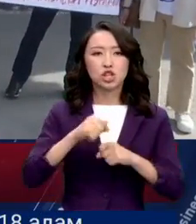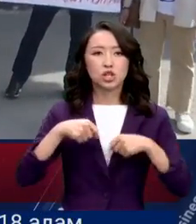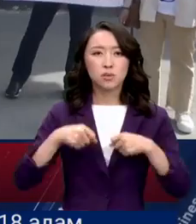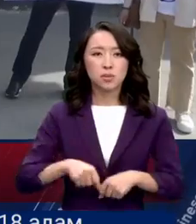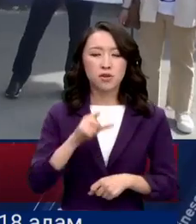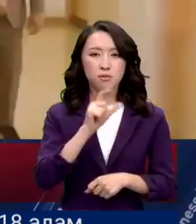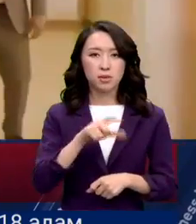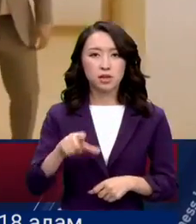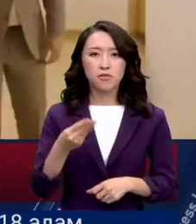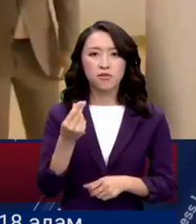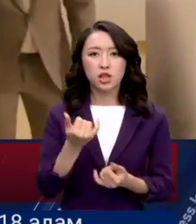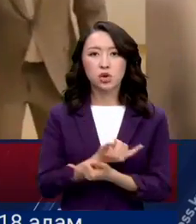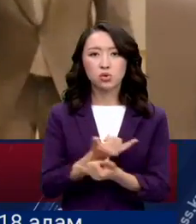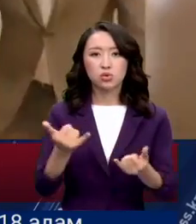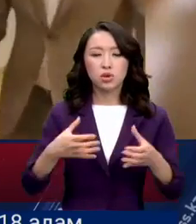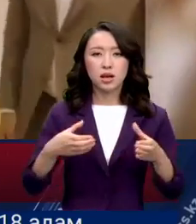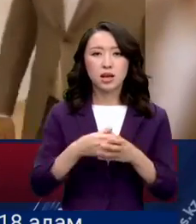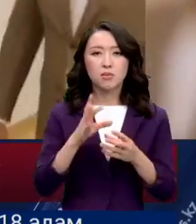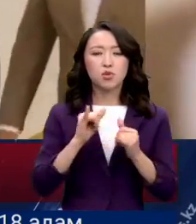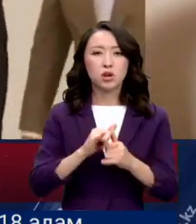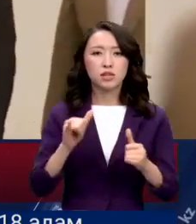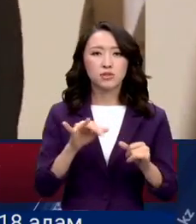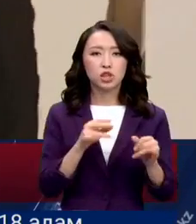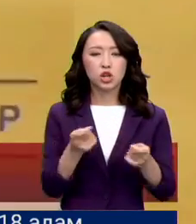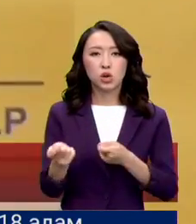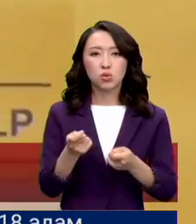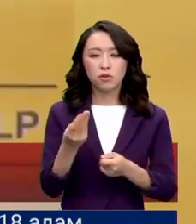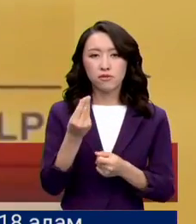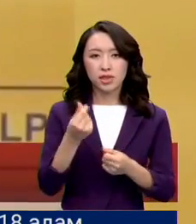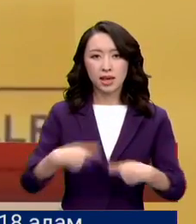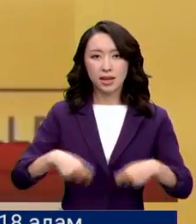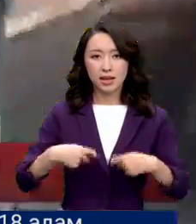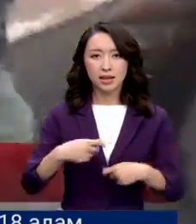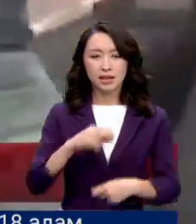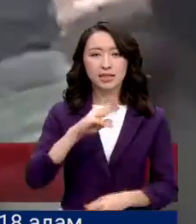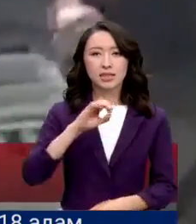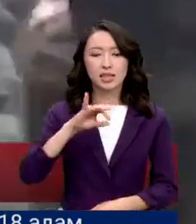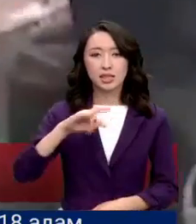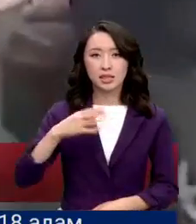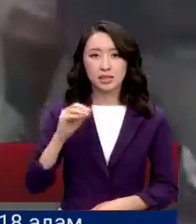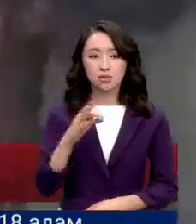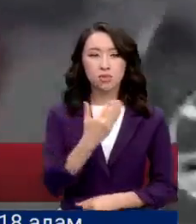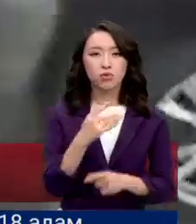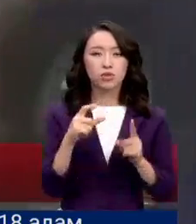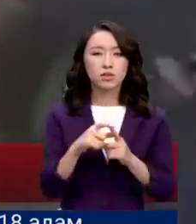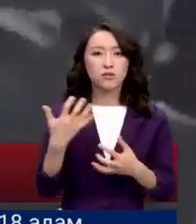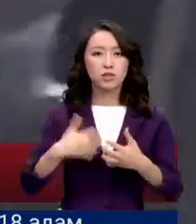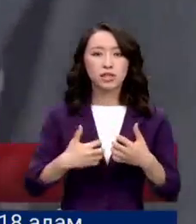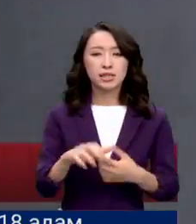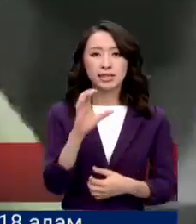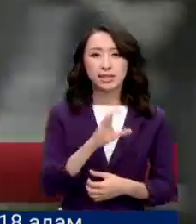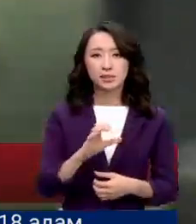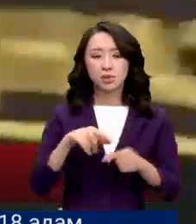потребителей финансовых услуг Агентства по развитию и регулированию финансового рынка Александр Терентьев. По его словам, уже в середине